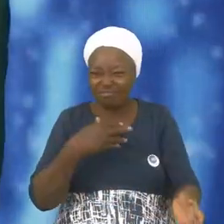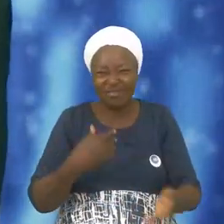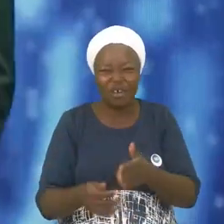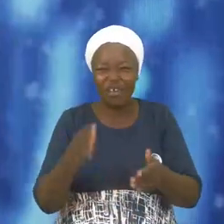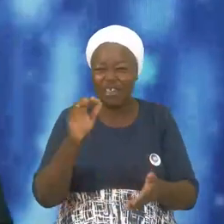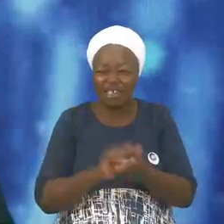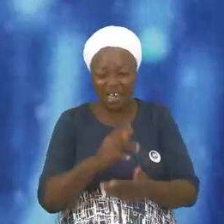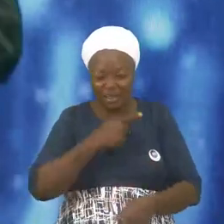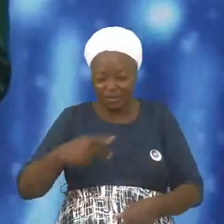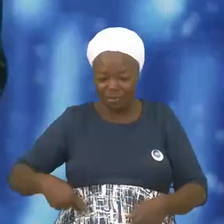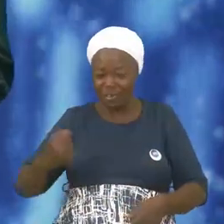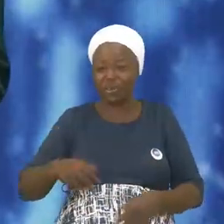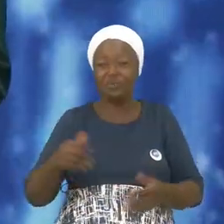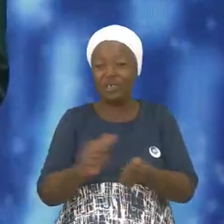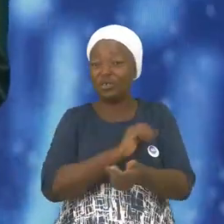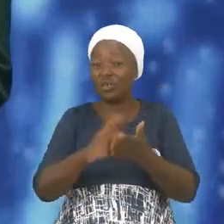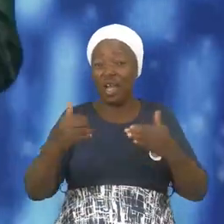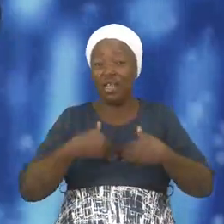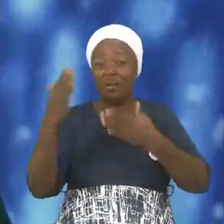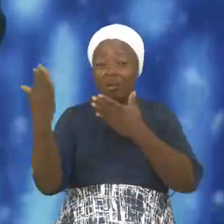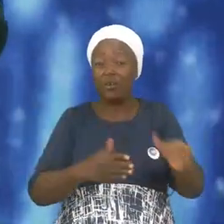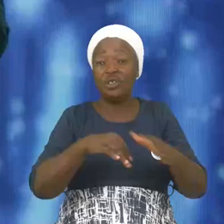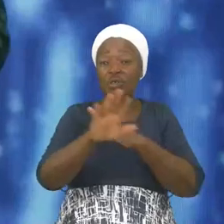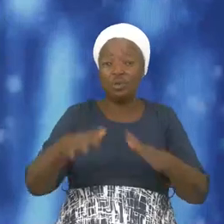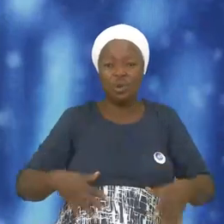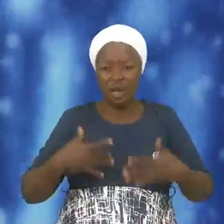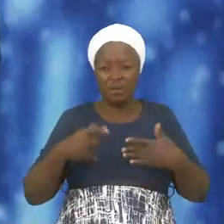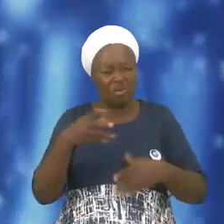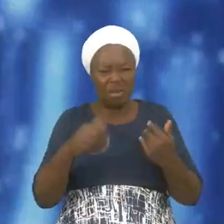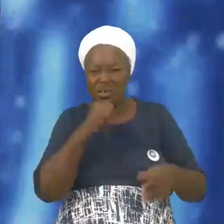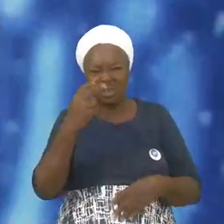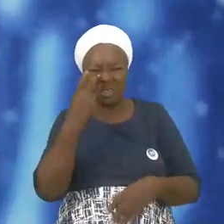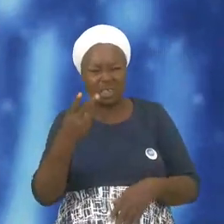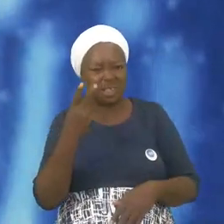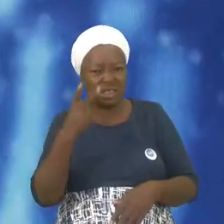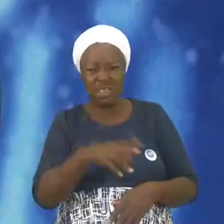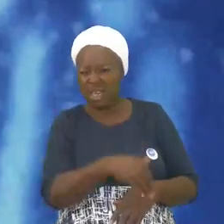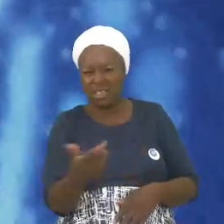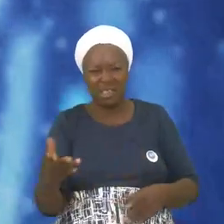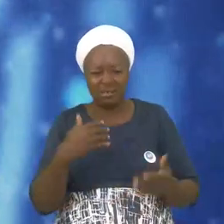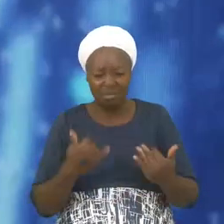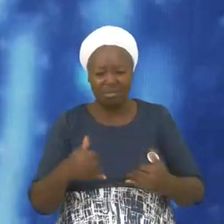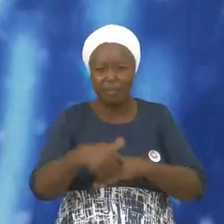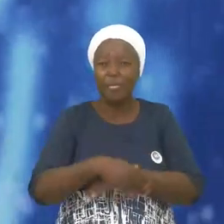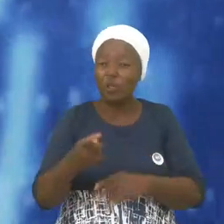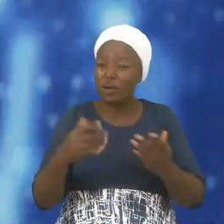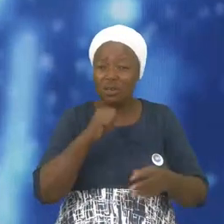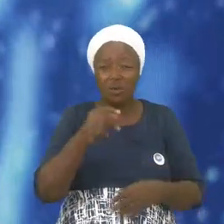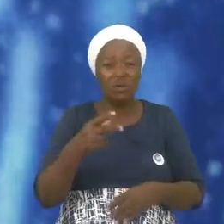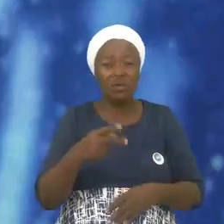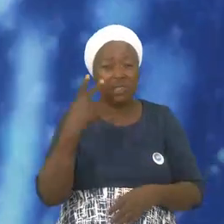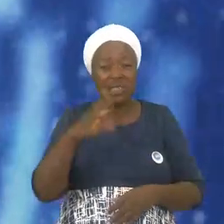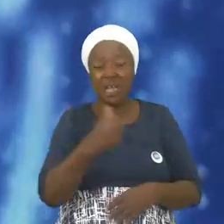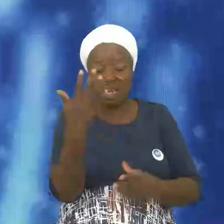Amen. Tout ce que ce prince de perdition a introduit dans ta vie, tu peux ne